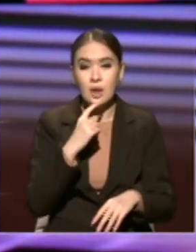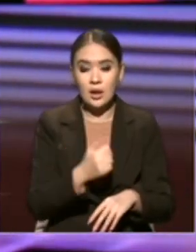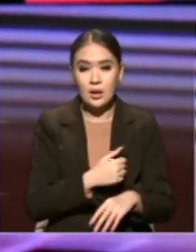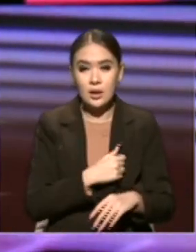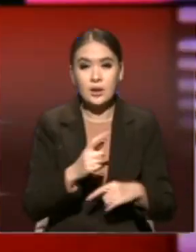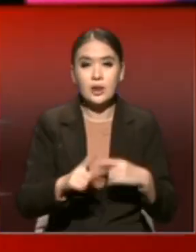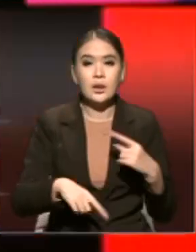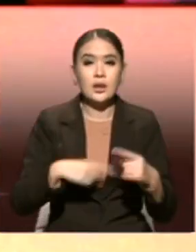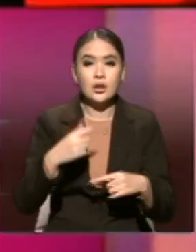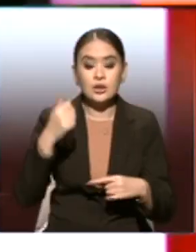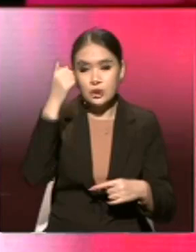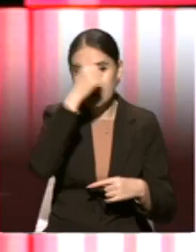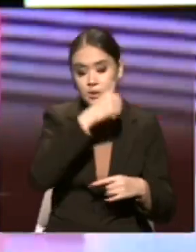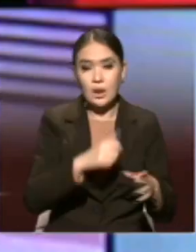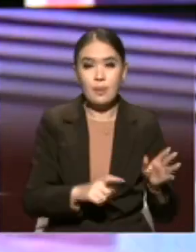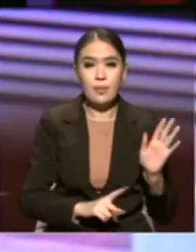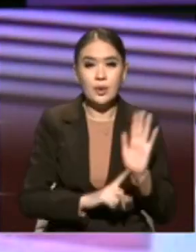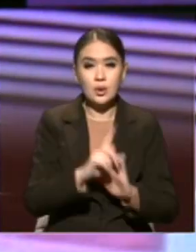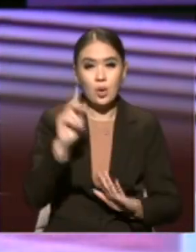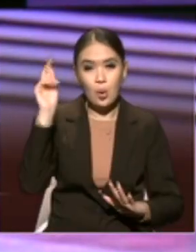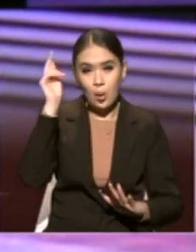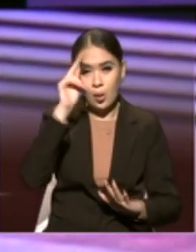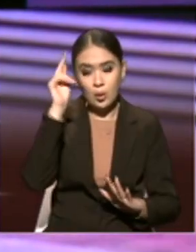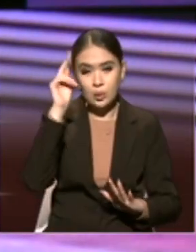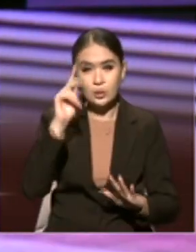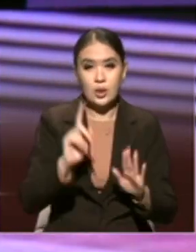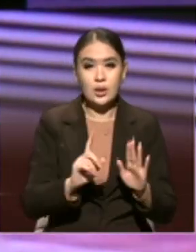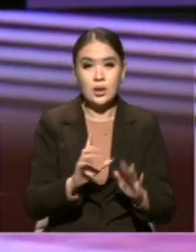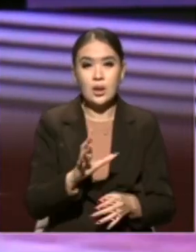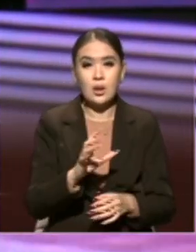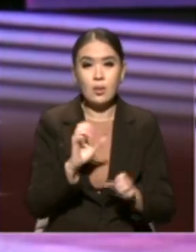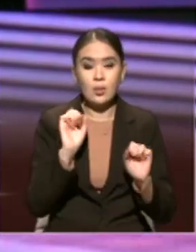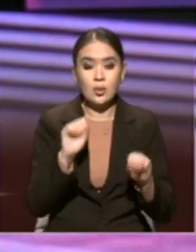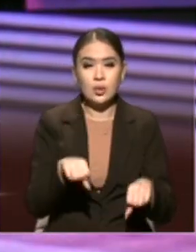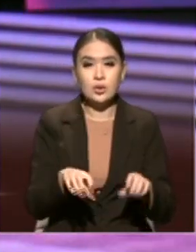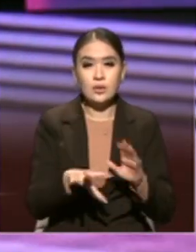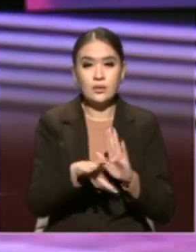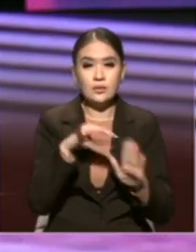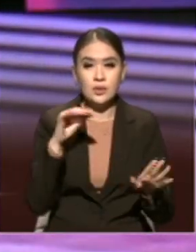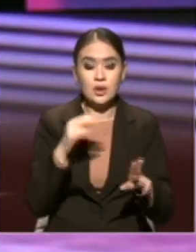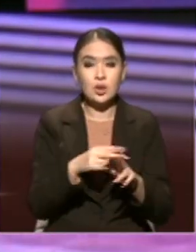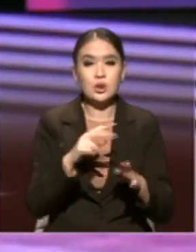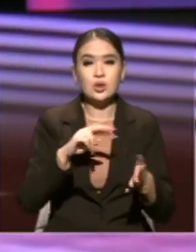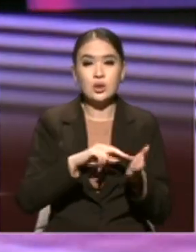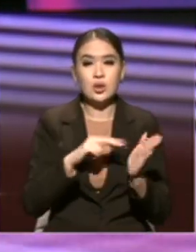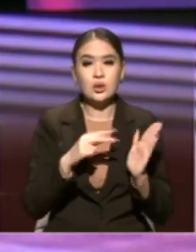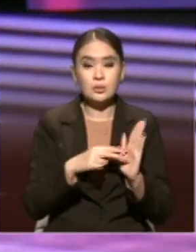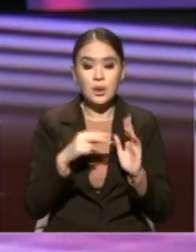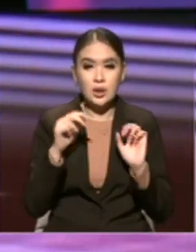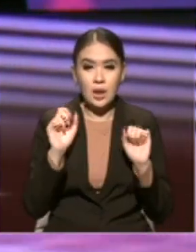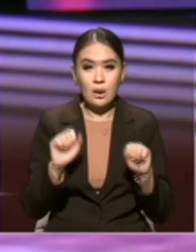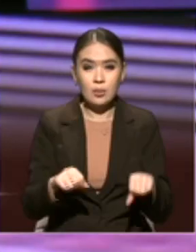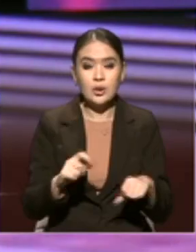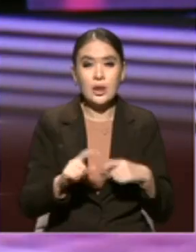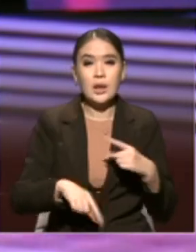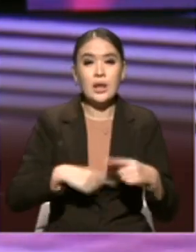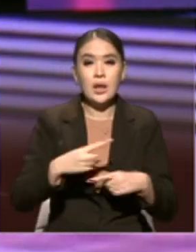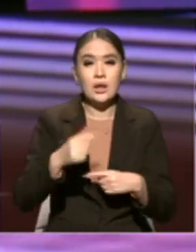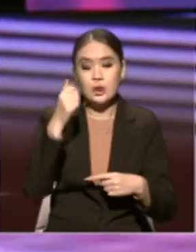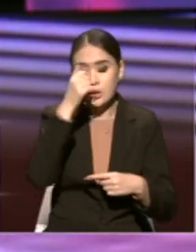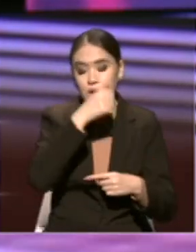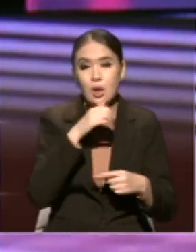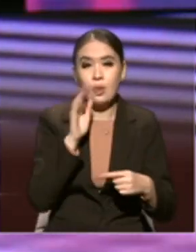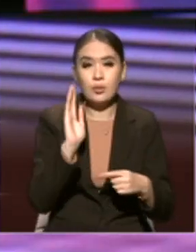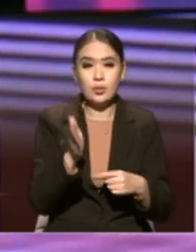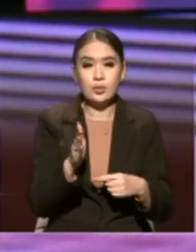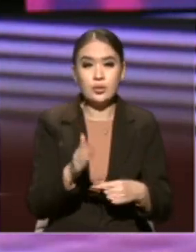келесі жылдан бастап оқуға түсуді көздеп отыр. Қазір сондай мақсат қойылды, ол жоспарға енгізілді және ол келесі жылдан бастап жүзеге